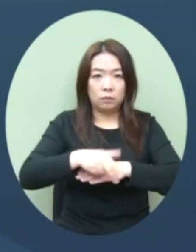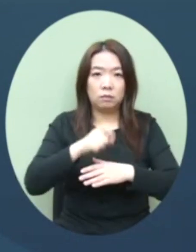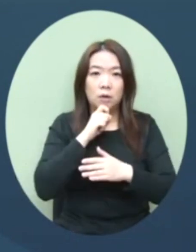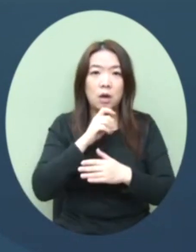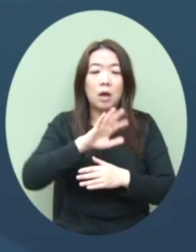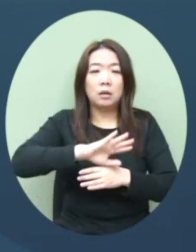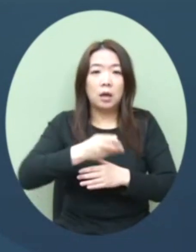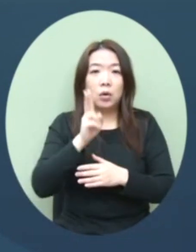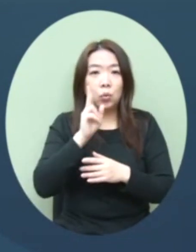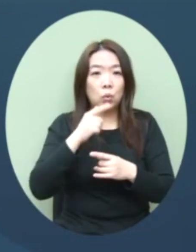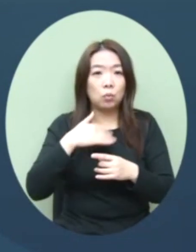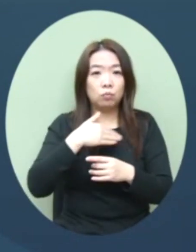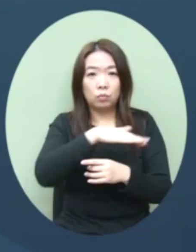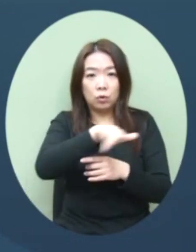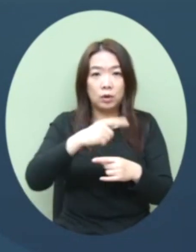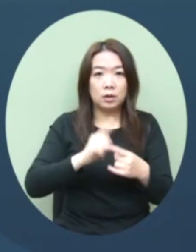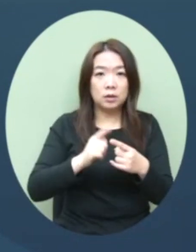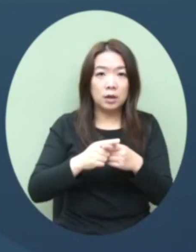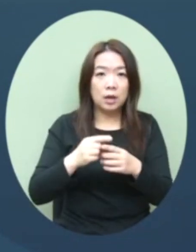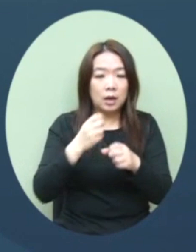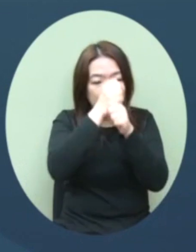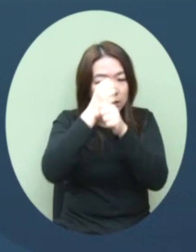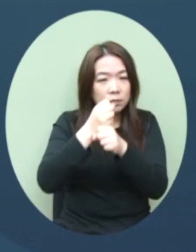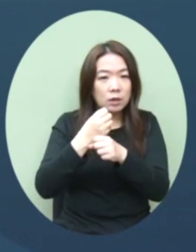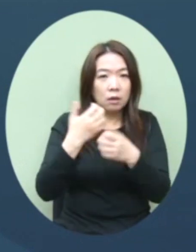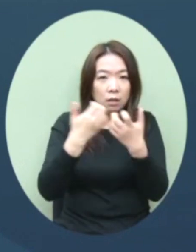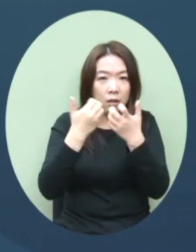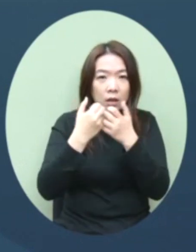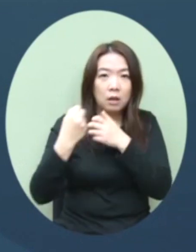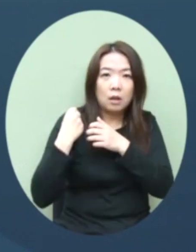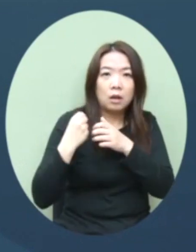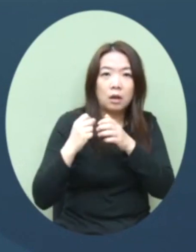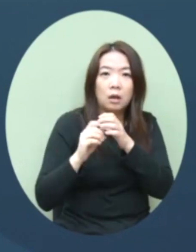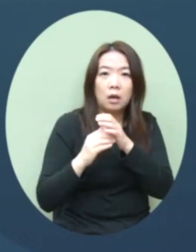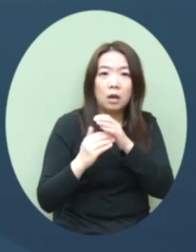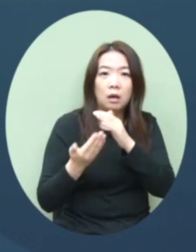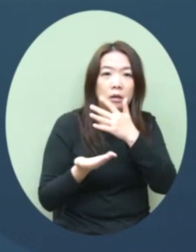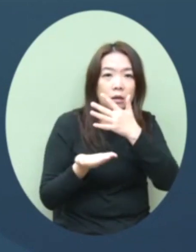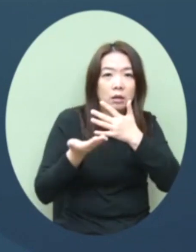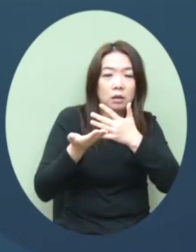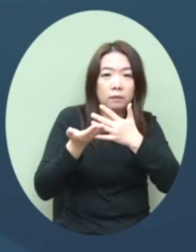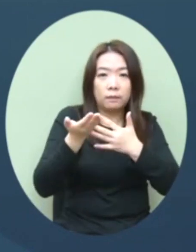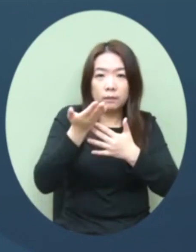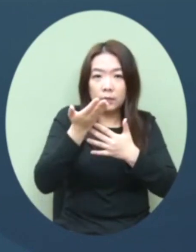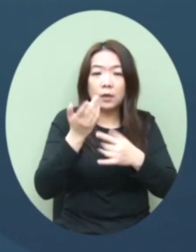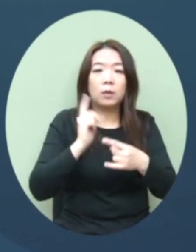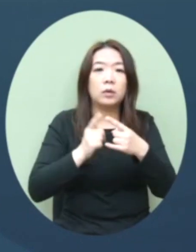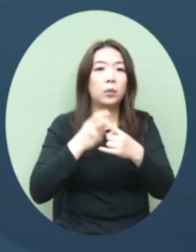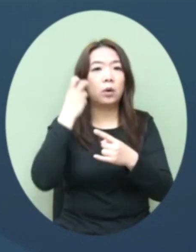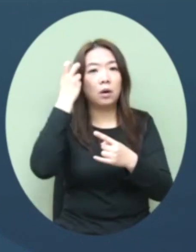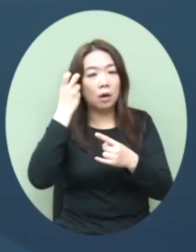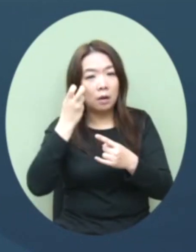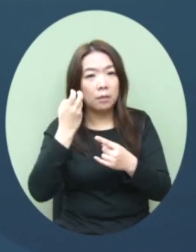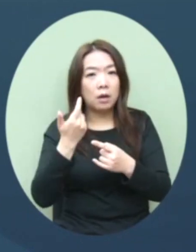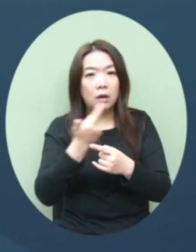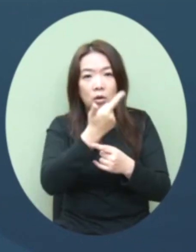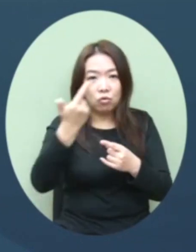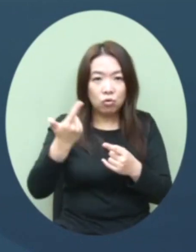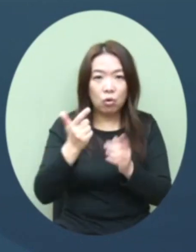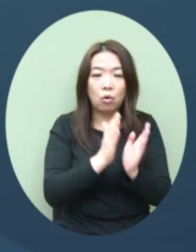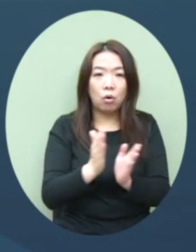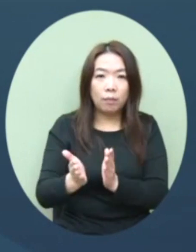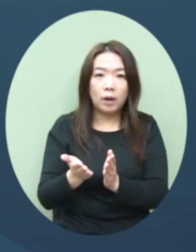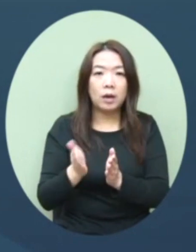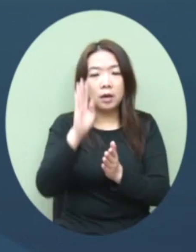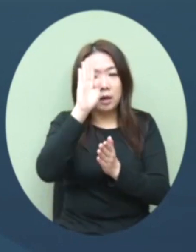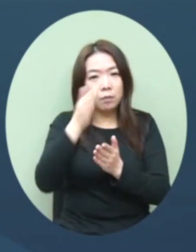當我有更加多更加多的檢測能力的時候當然我們會考慮其他更加廣泛性的措施我希望